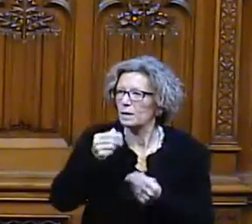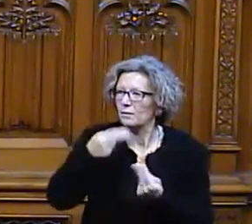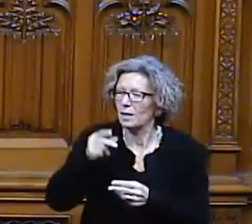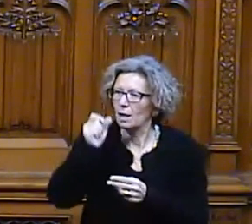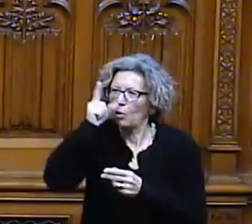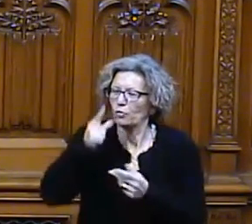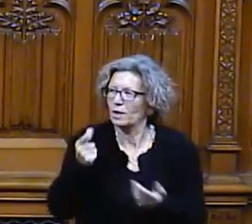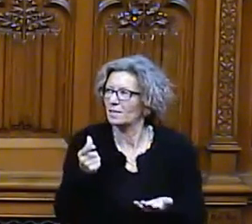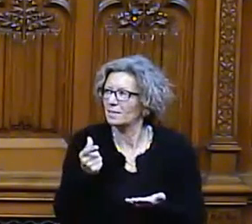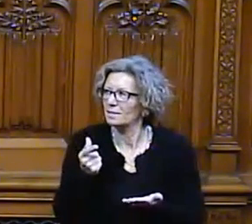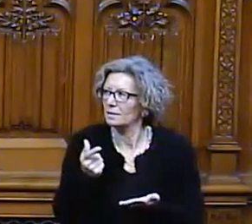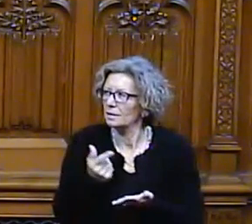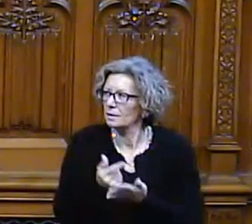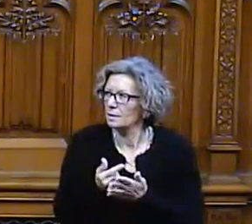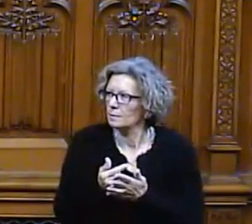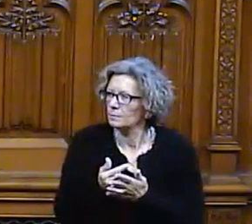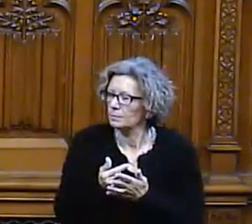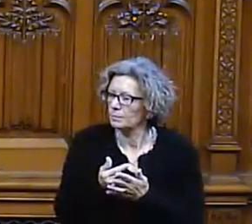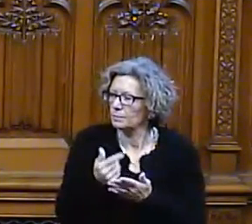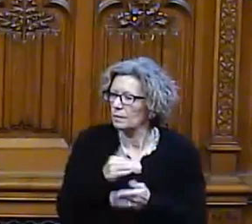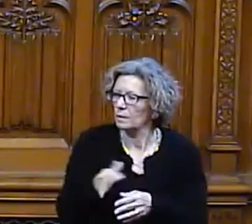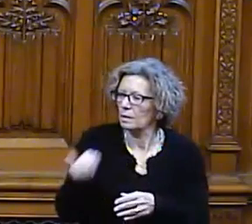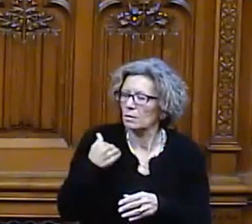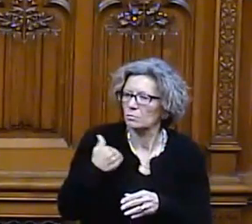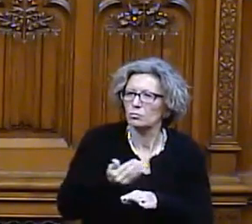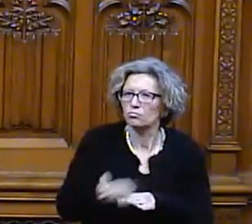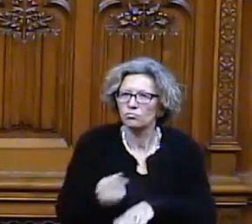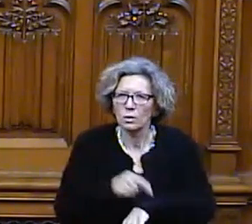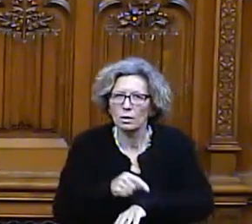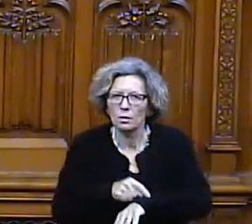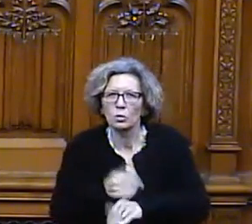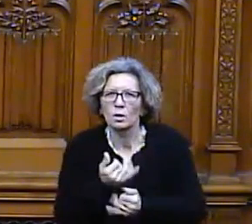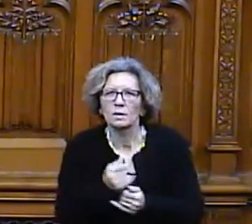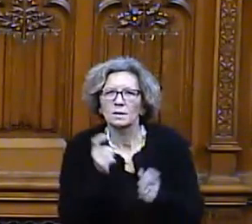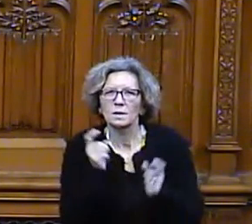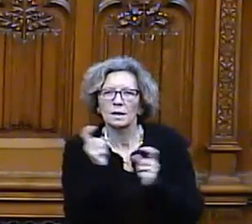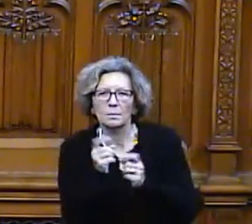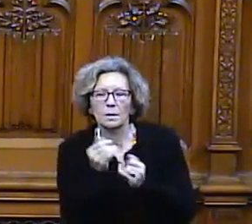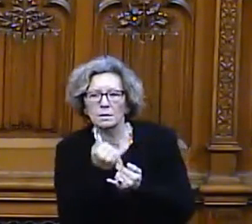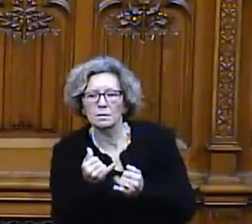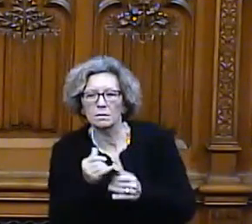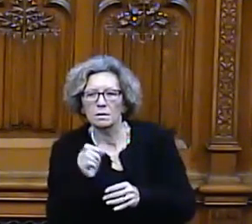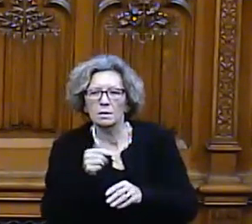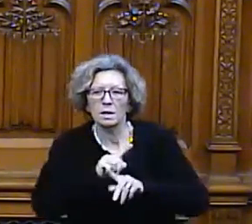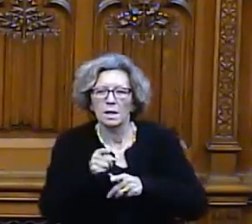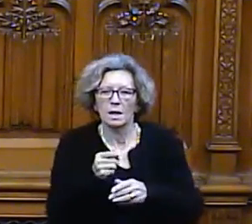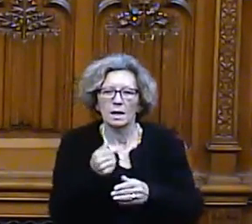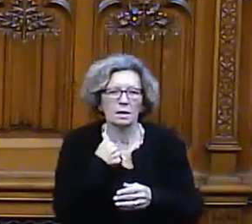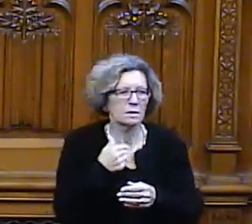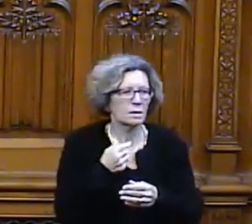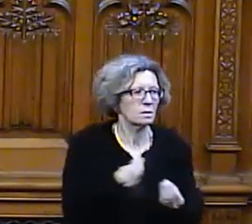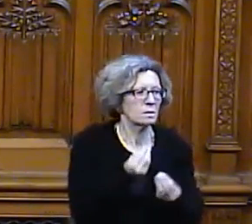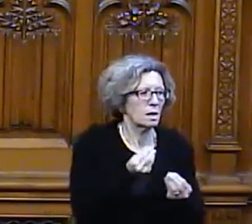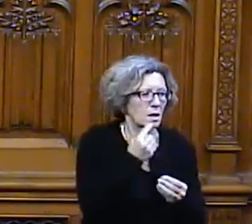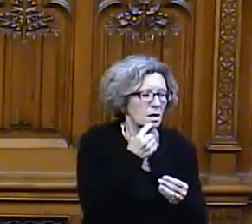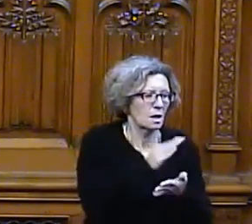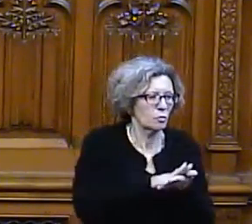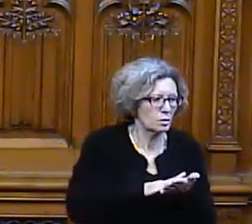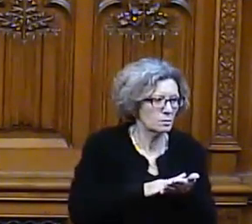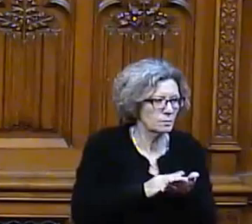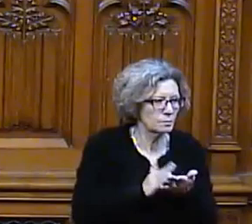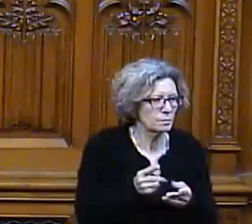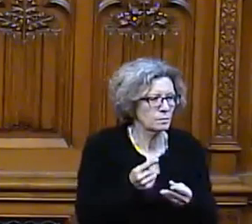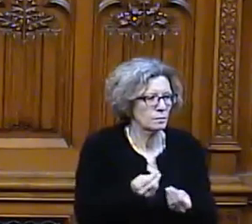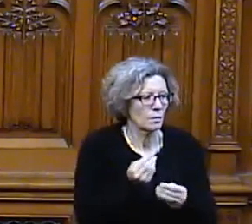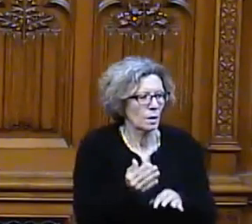auffällt. Lassen Sie mich angesichts der vorgerückten Stunde dieser Debatte vielleicht einen anderen Ansatz wählen und lassen Sie mich auch ein